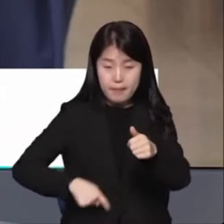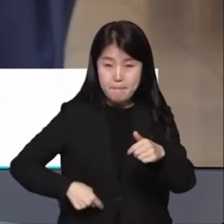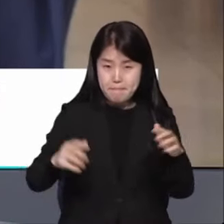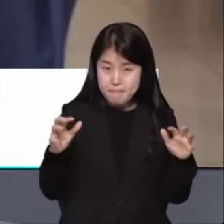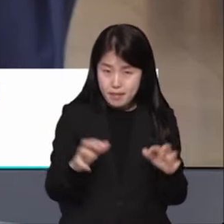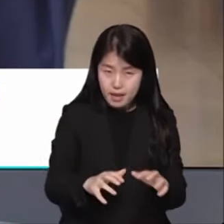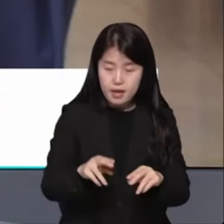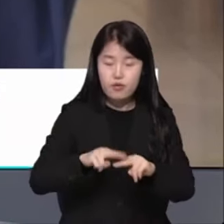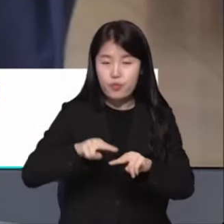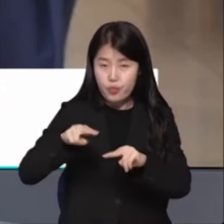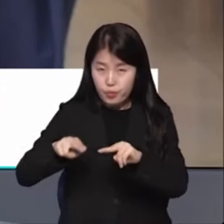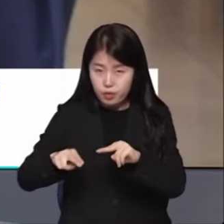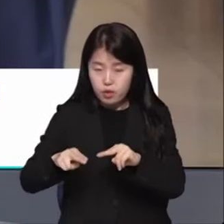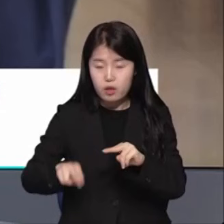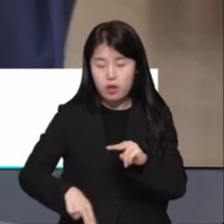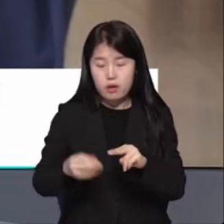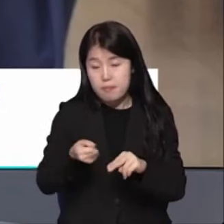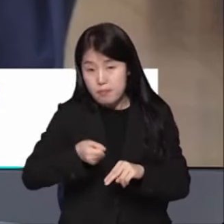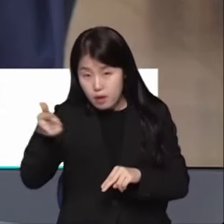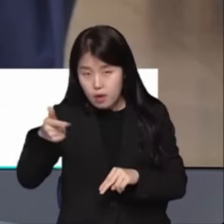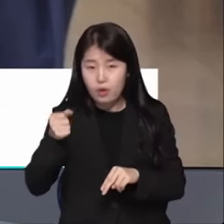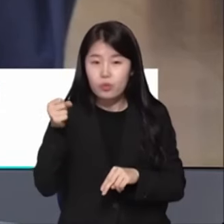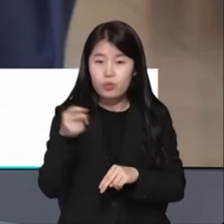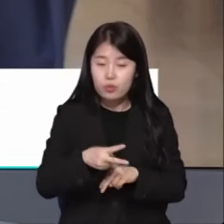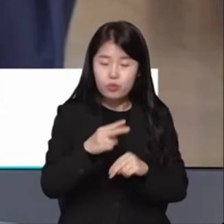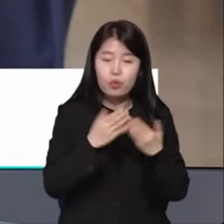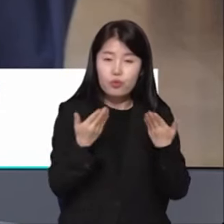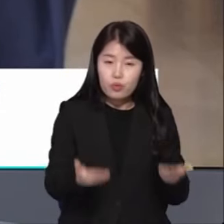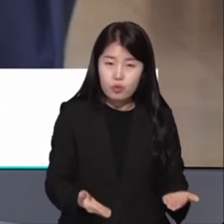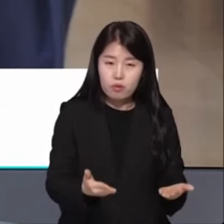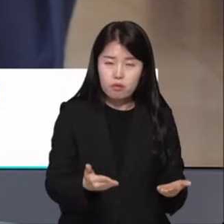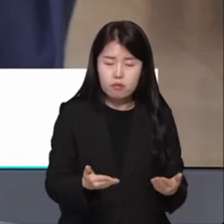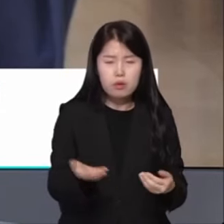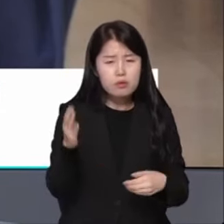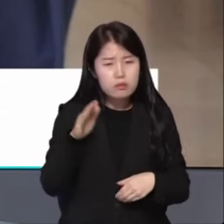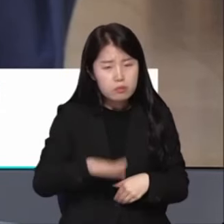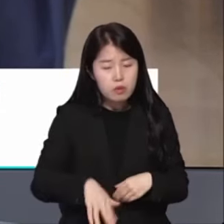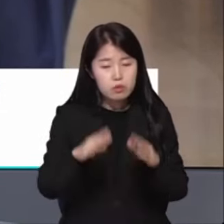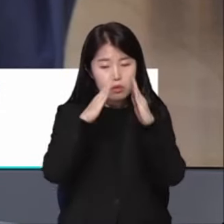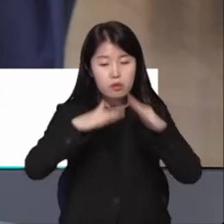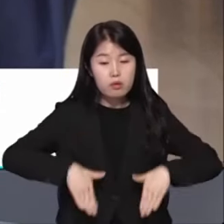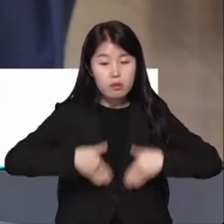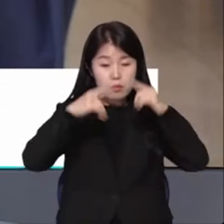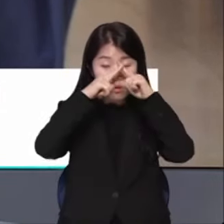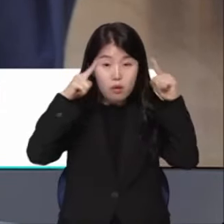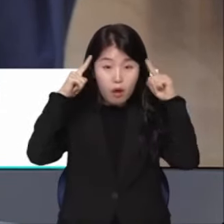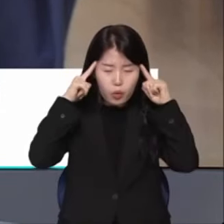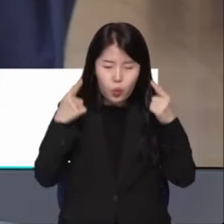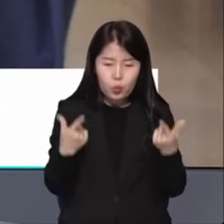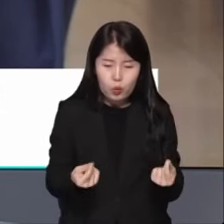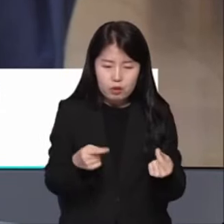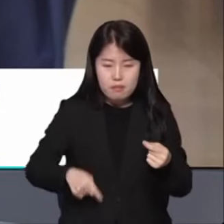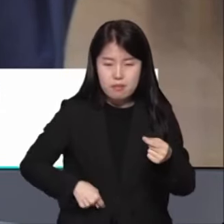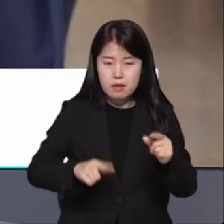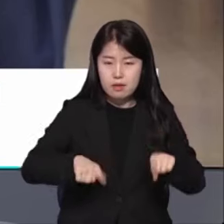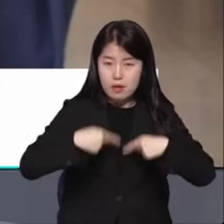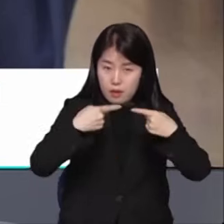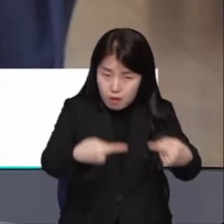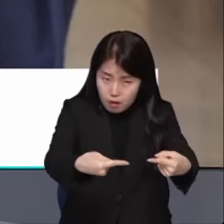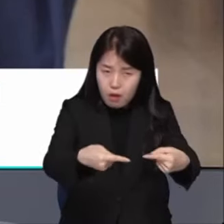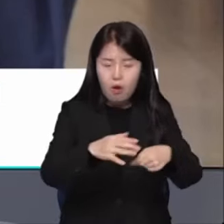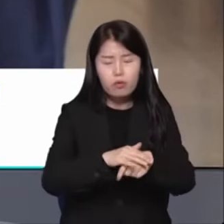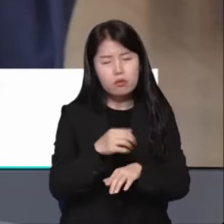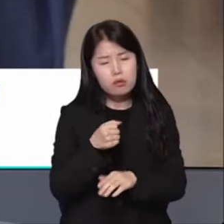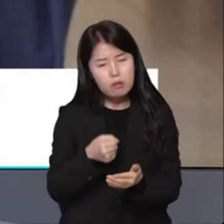들어갑니다. 전남대 의대도 사직서 제출과 함께 휴진까지 검토하면서 지역의 의료 공백이 한층 더 깊어질 것으로